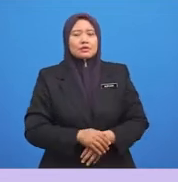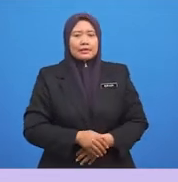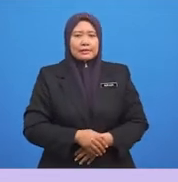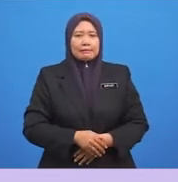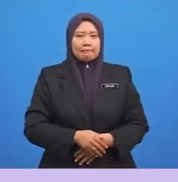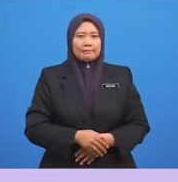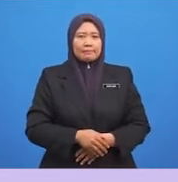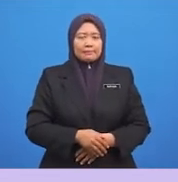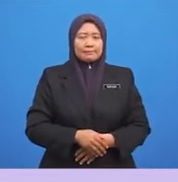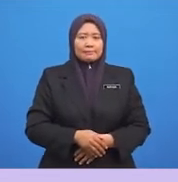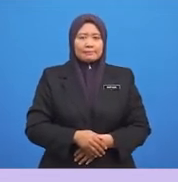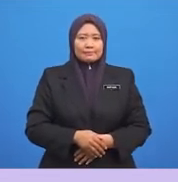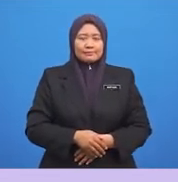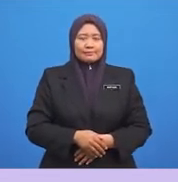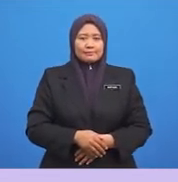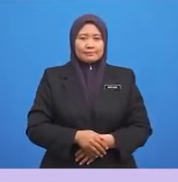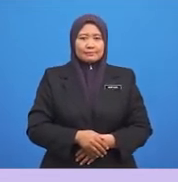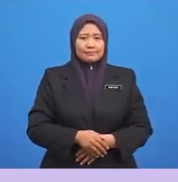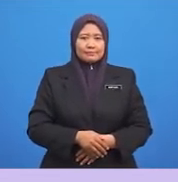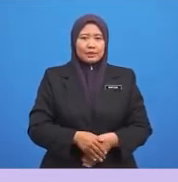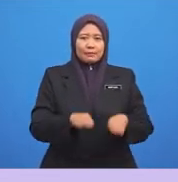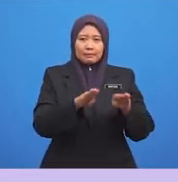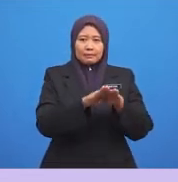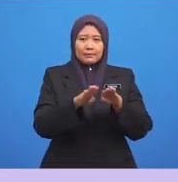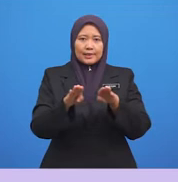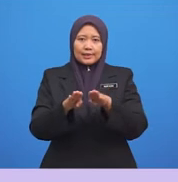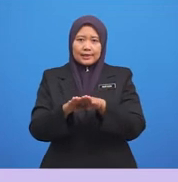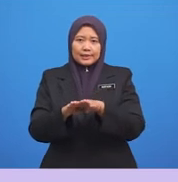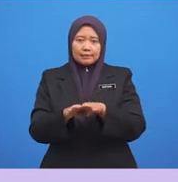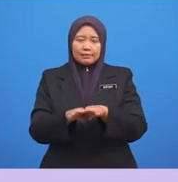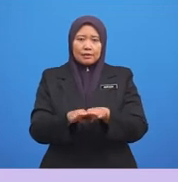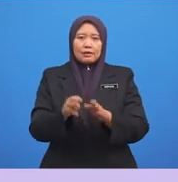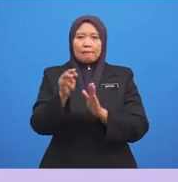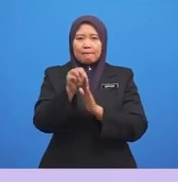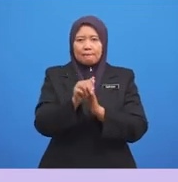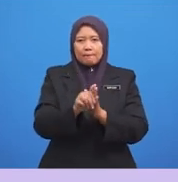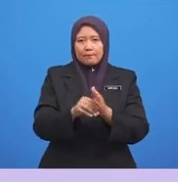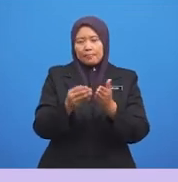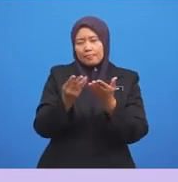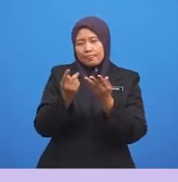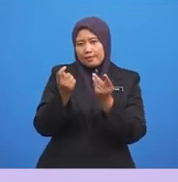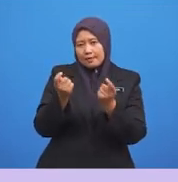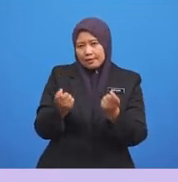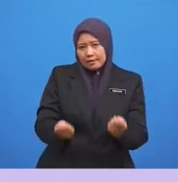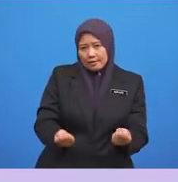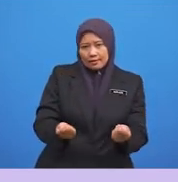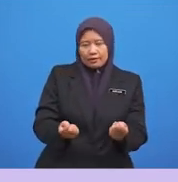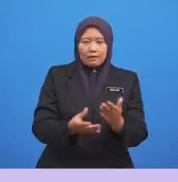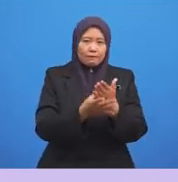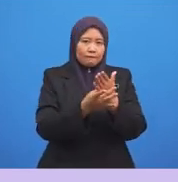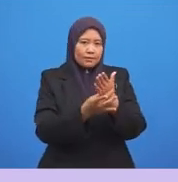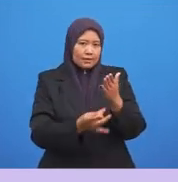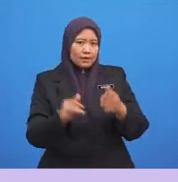betul. Jawapan untuk soalan ini ialah bagai menatang minyak